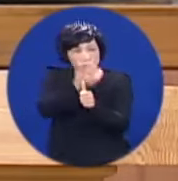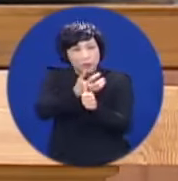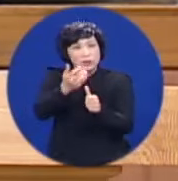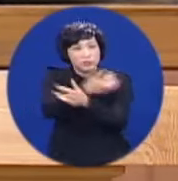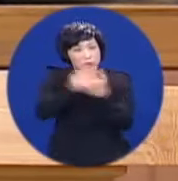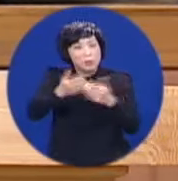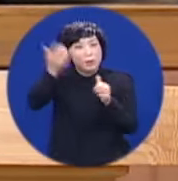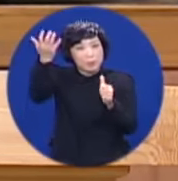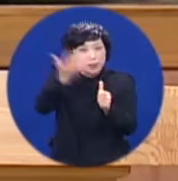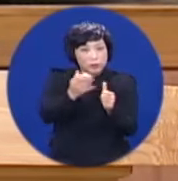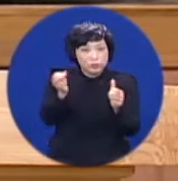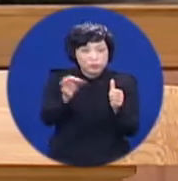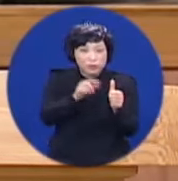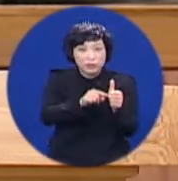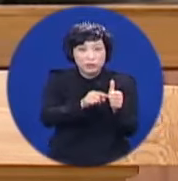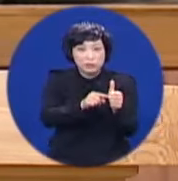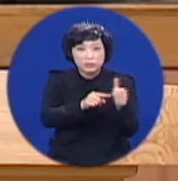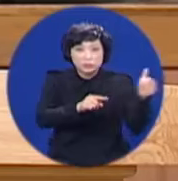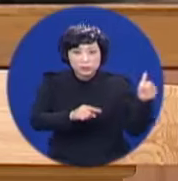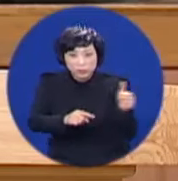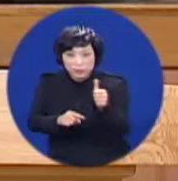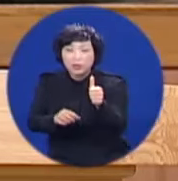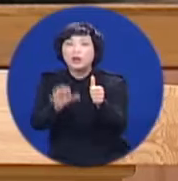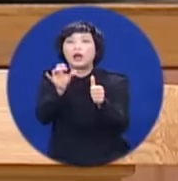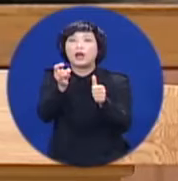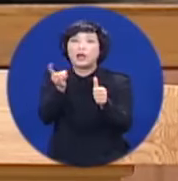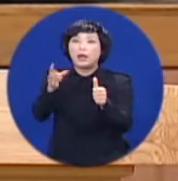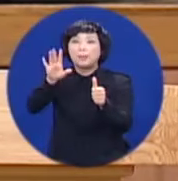예배소에서 그가 복음을 전하니